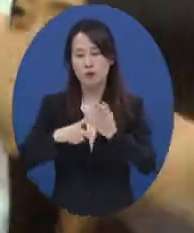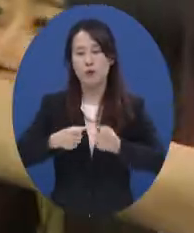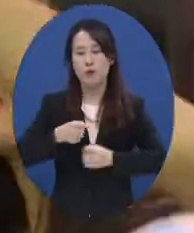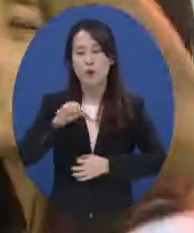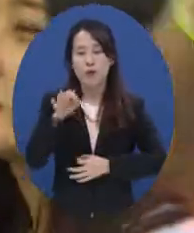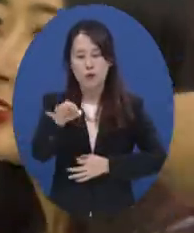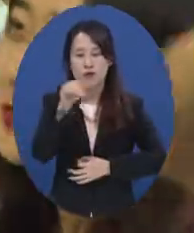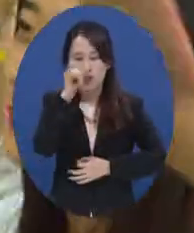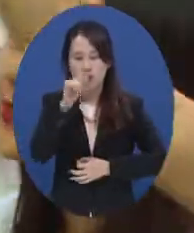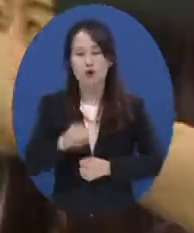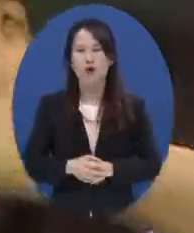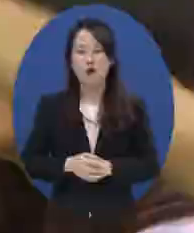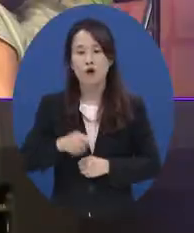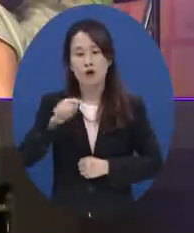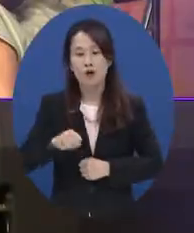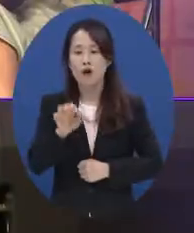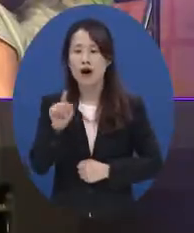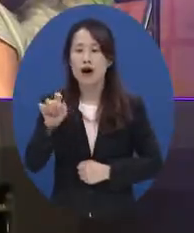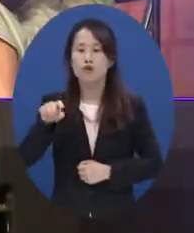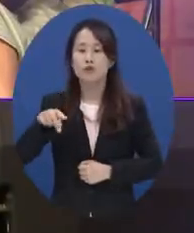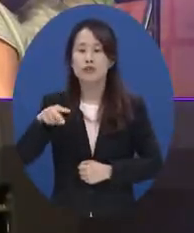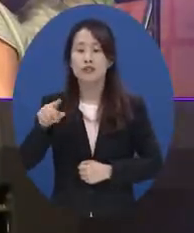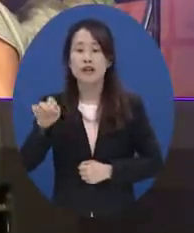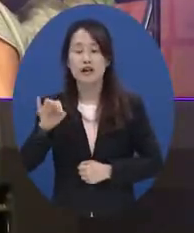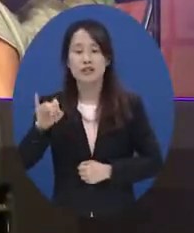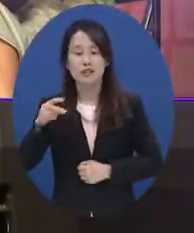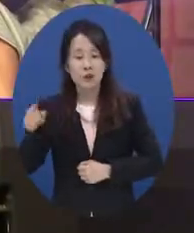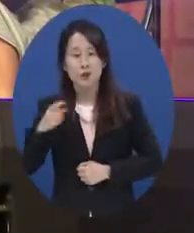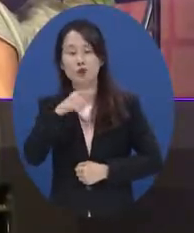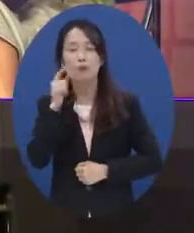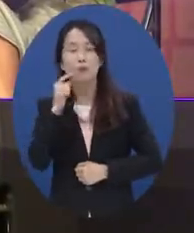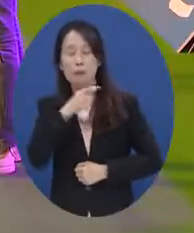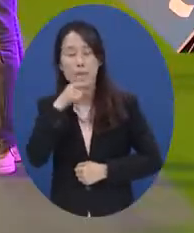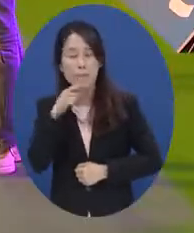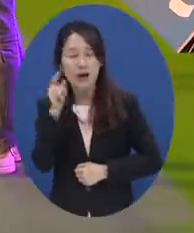한편 이날 축하 공연으로는 아웃사이더와 볼빨간 사춘기가 출연해